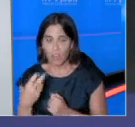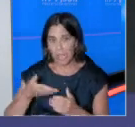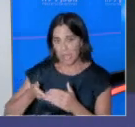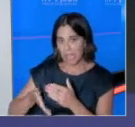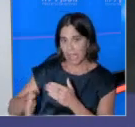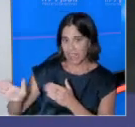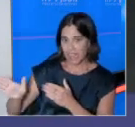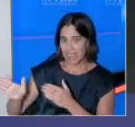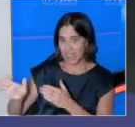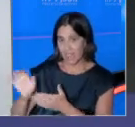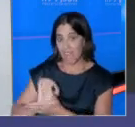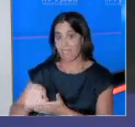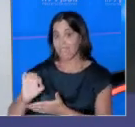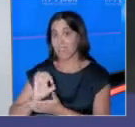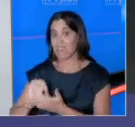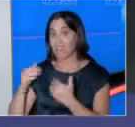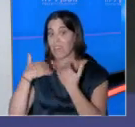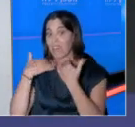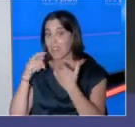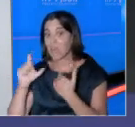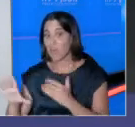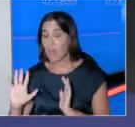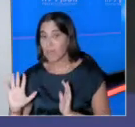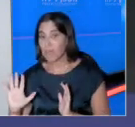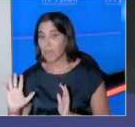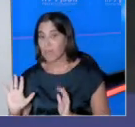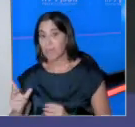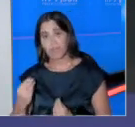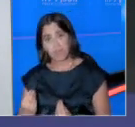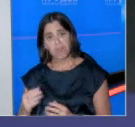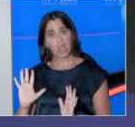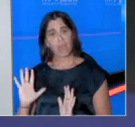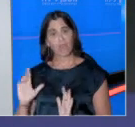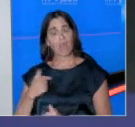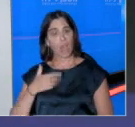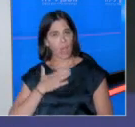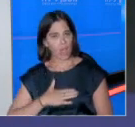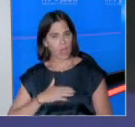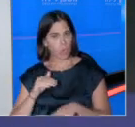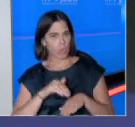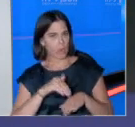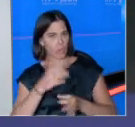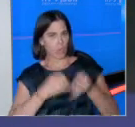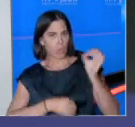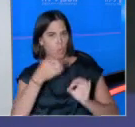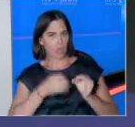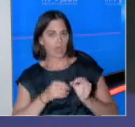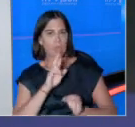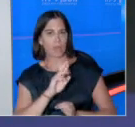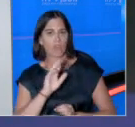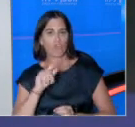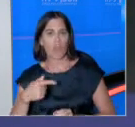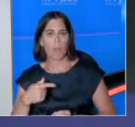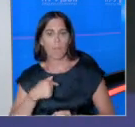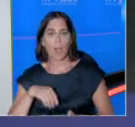החוצה ולכתוב את הסיפור? תכף. אני רוצה לפנות לעורך דין רידה ג'אבר, מנהל מרכז אמן